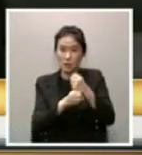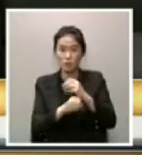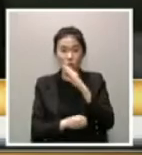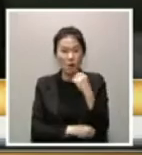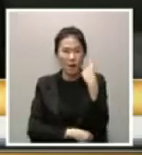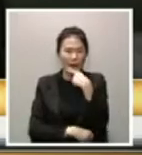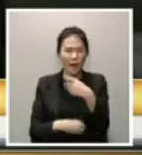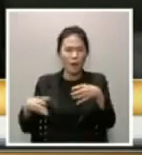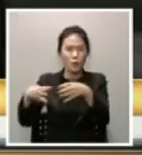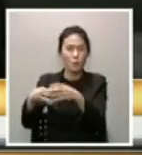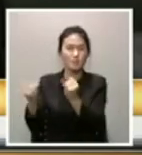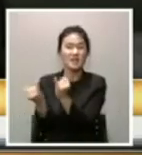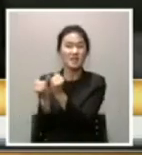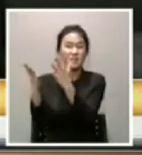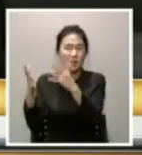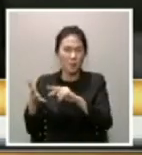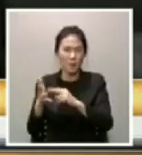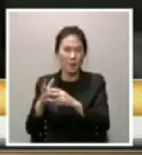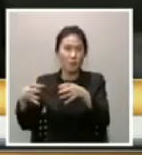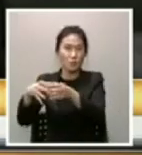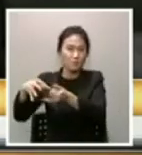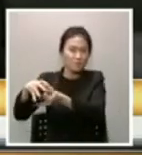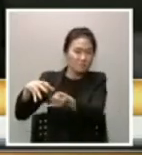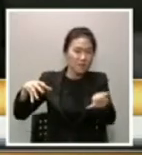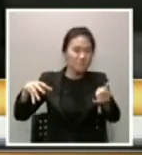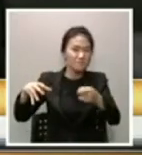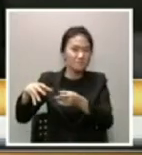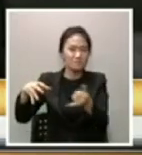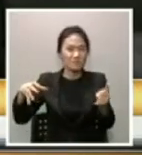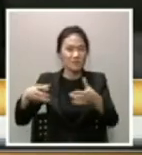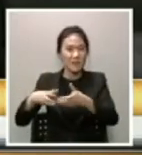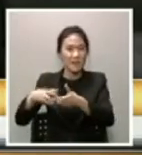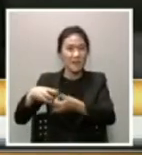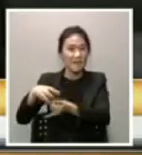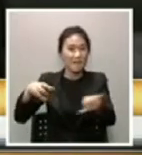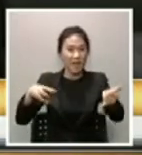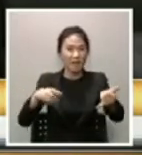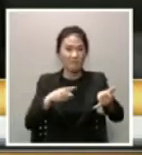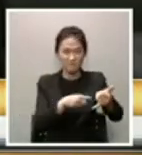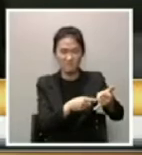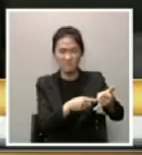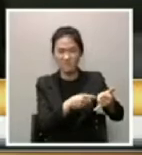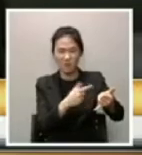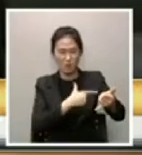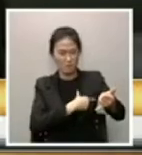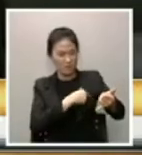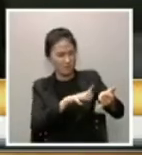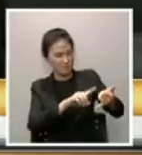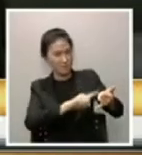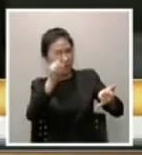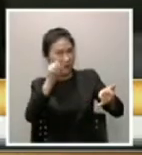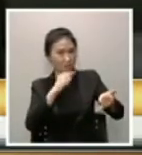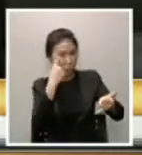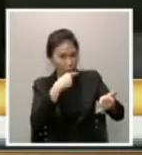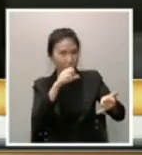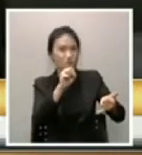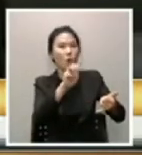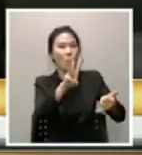วกที่หลุดออกมาจากการสรรหาในด่านแรกแล้วก็จะสามารถถูกลงมติไม่เห็นชอบโดยสว.